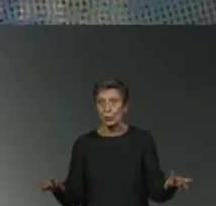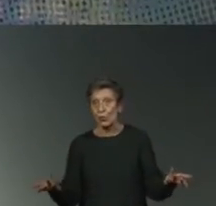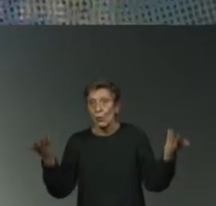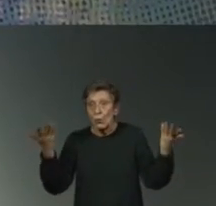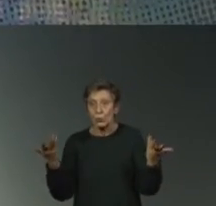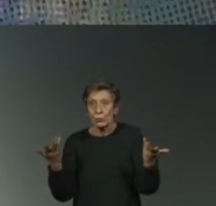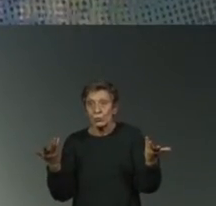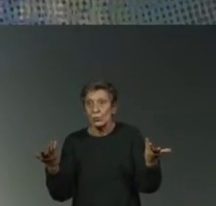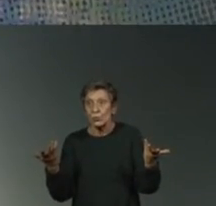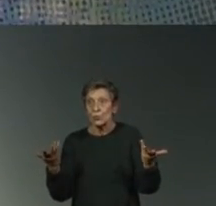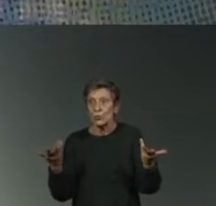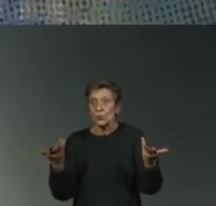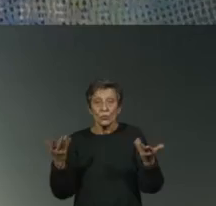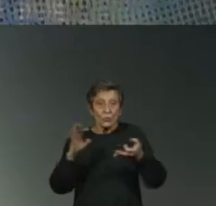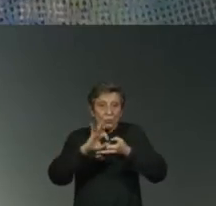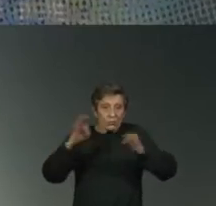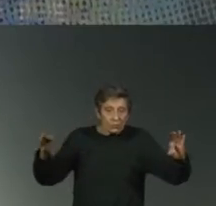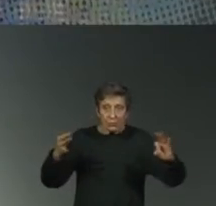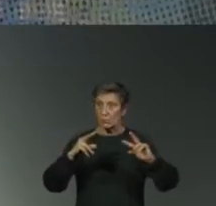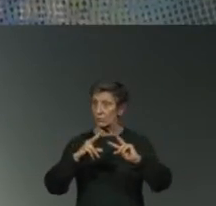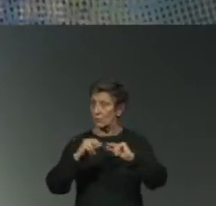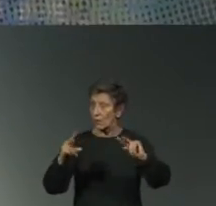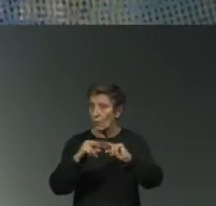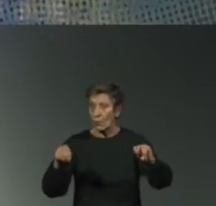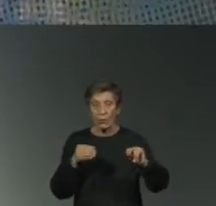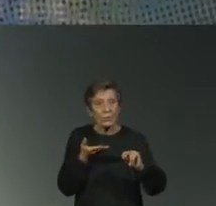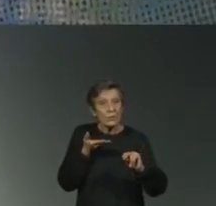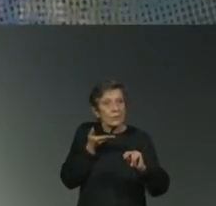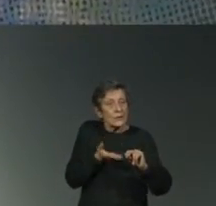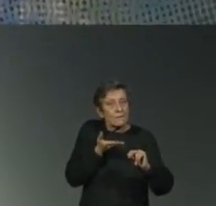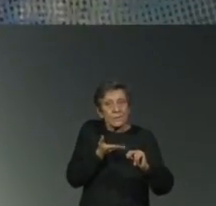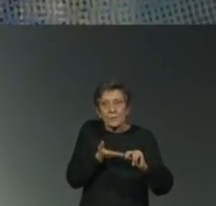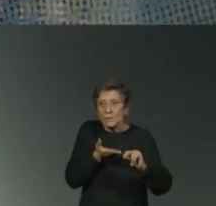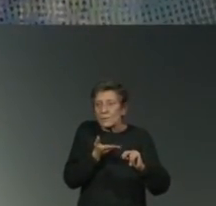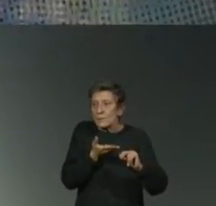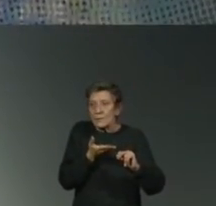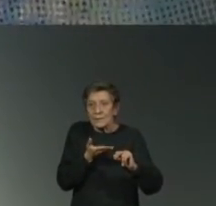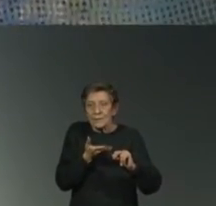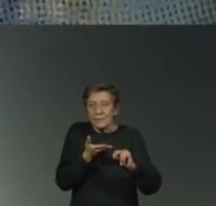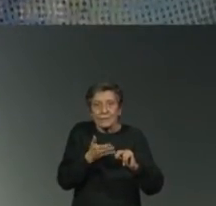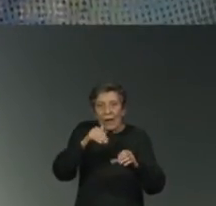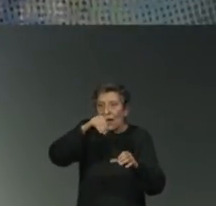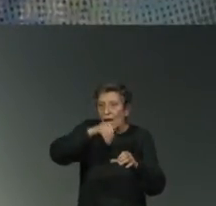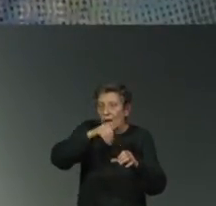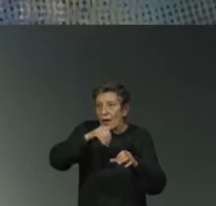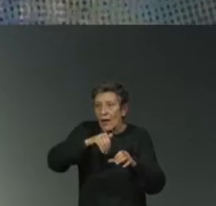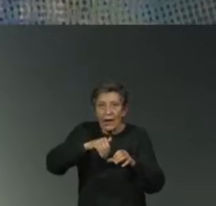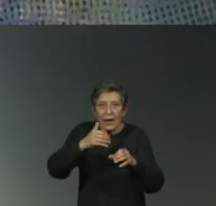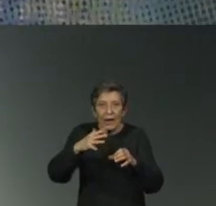histoires si le récit, si l'entreprise n'est pas transcendée par des